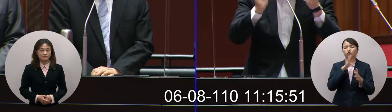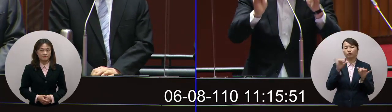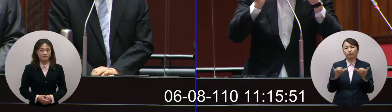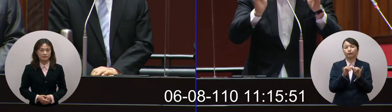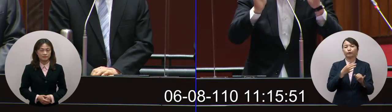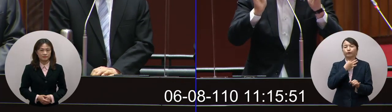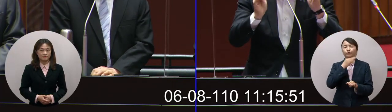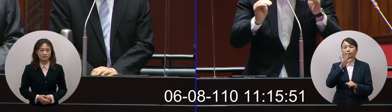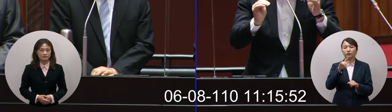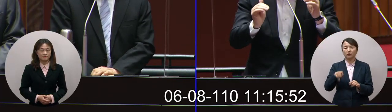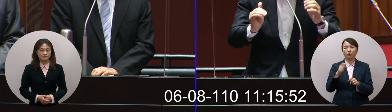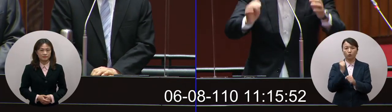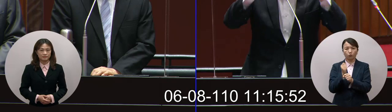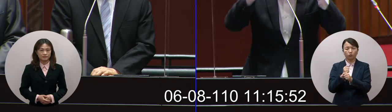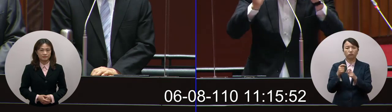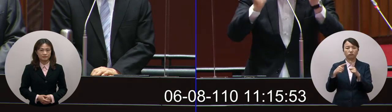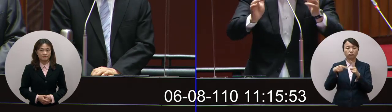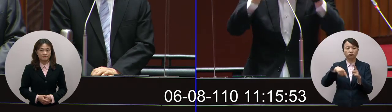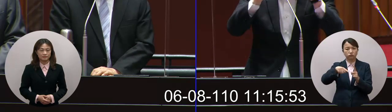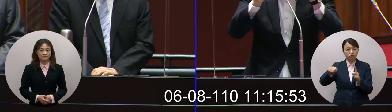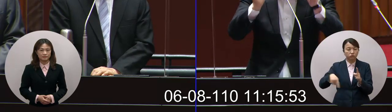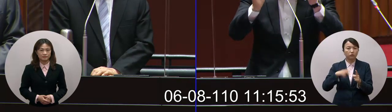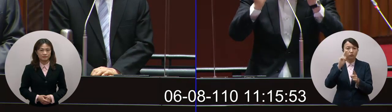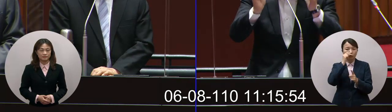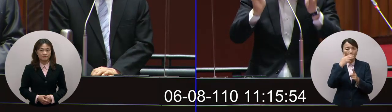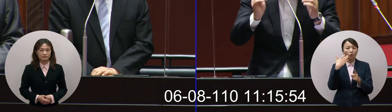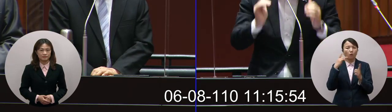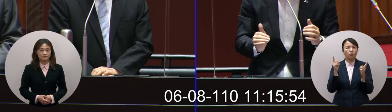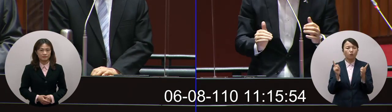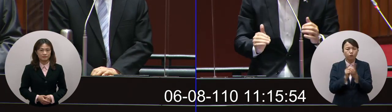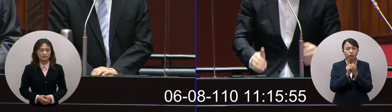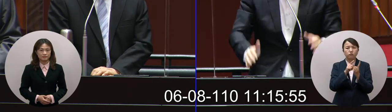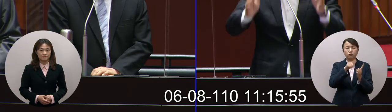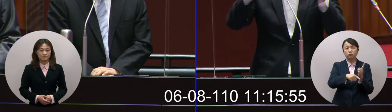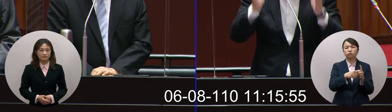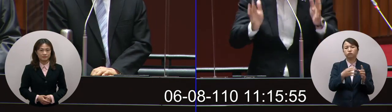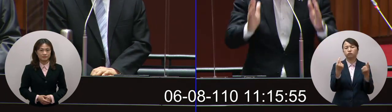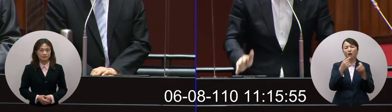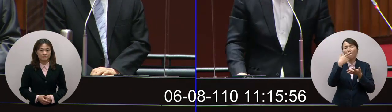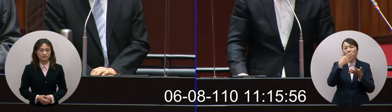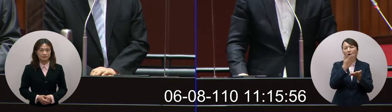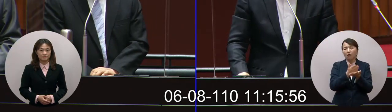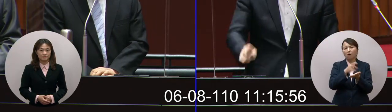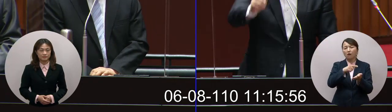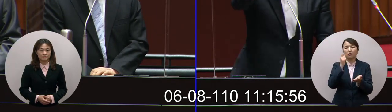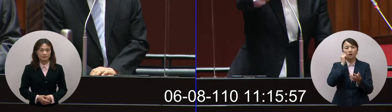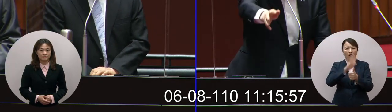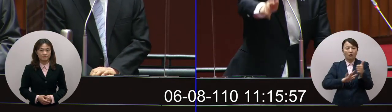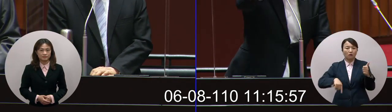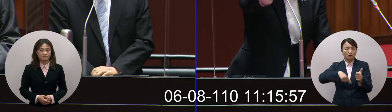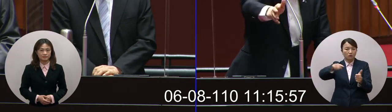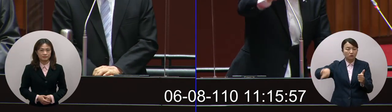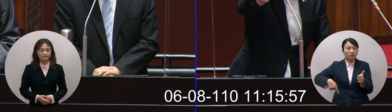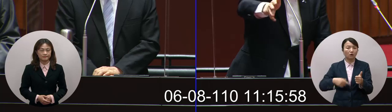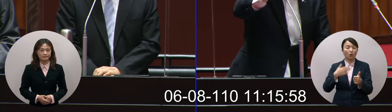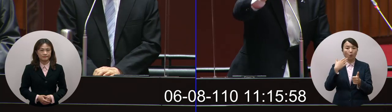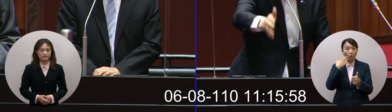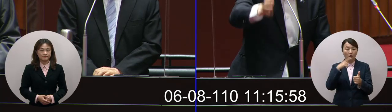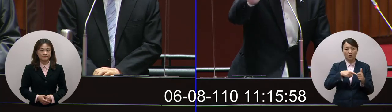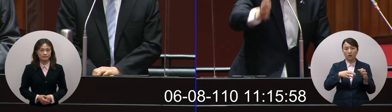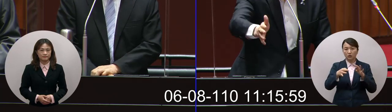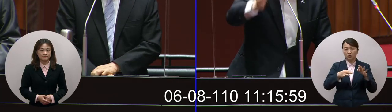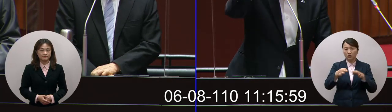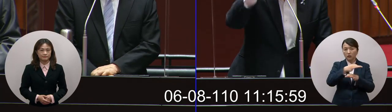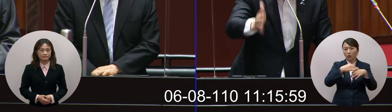个在职者的部分哈、啊，特别是受困产业的在职者，这些人怎么认定？只要通过经济